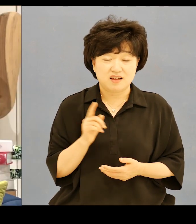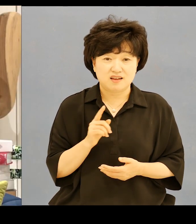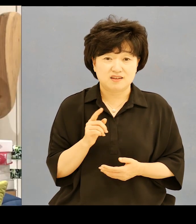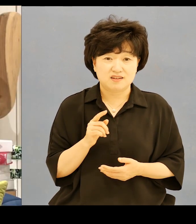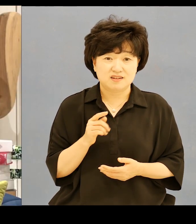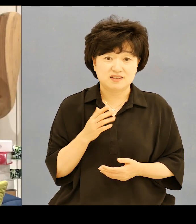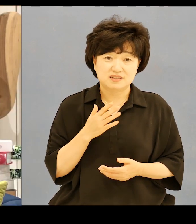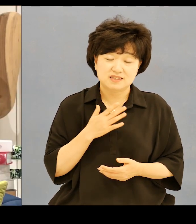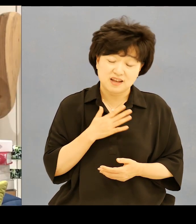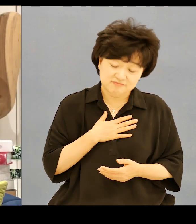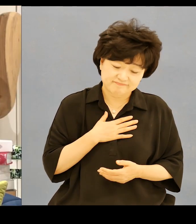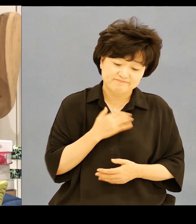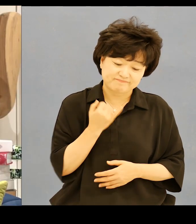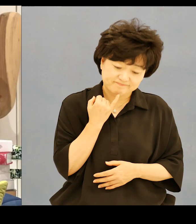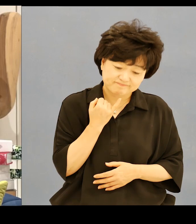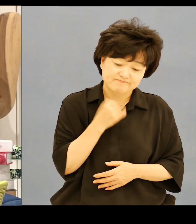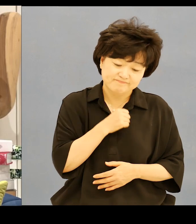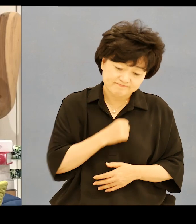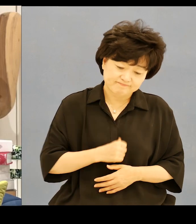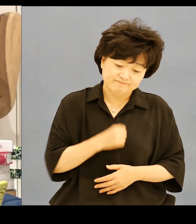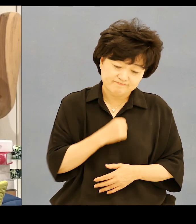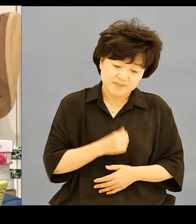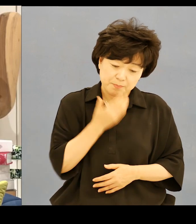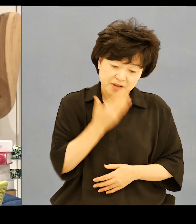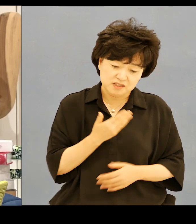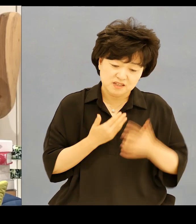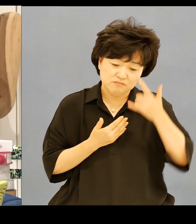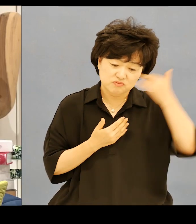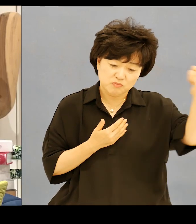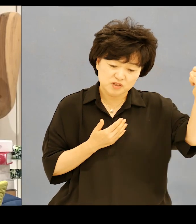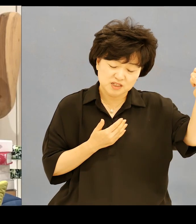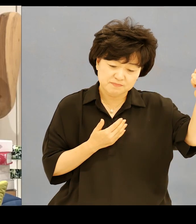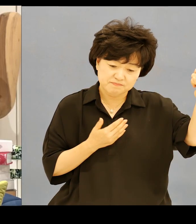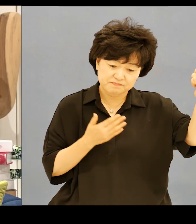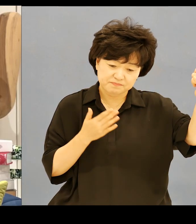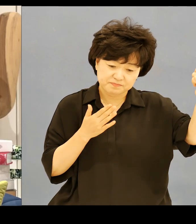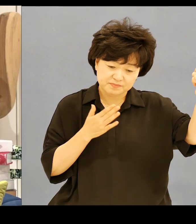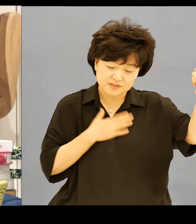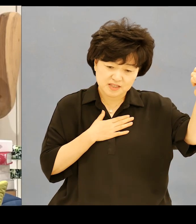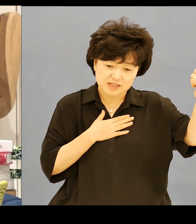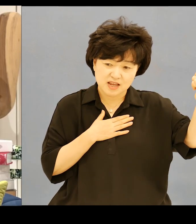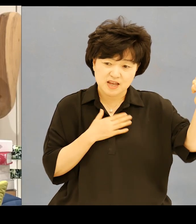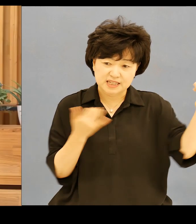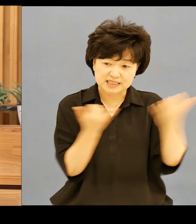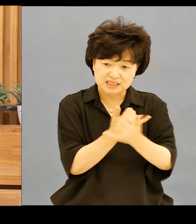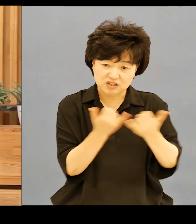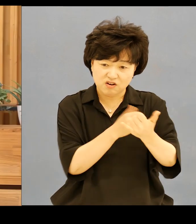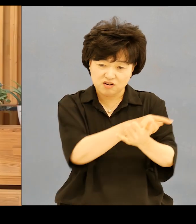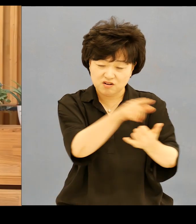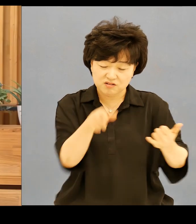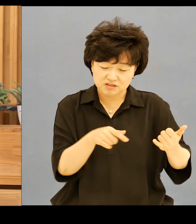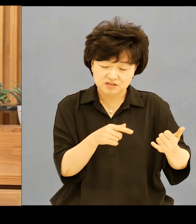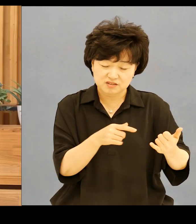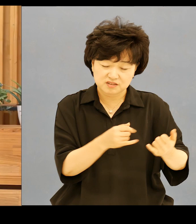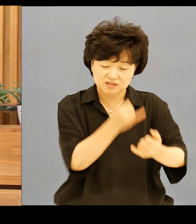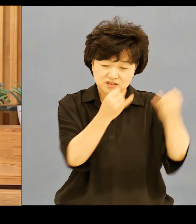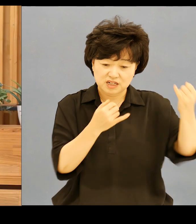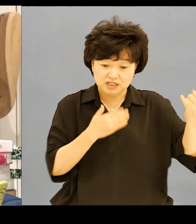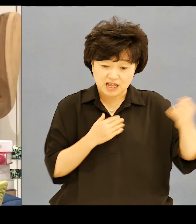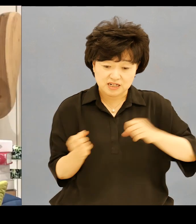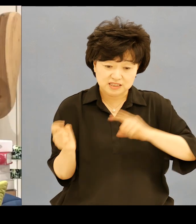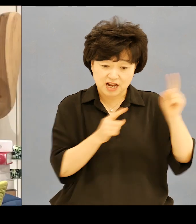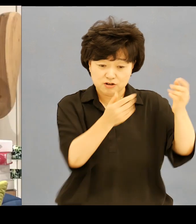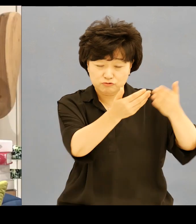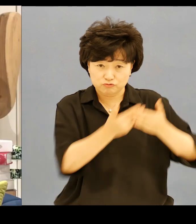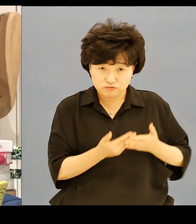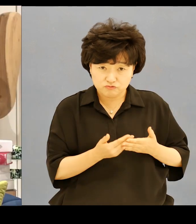아무래도 저는. 괜찮았는데 부모님이나 가족들은 저를 살리기 위해서 노력을 네네. 하는 거고 네네.